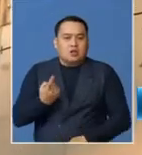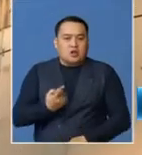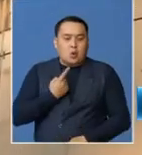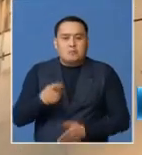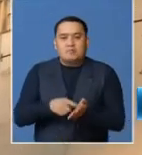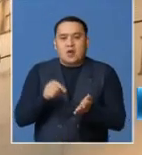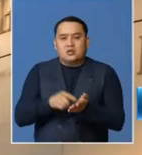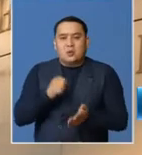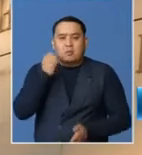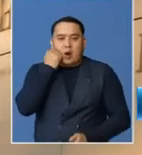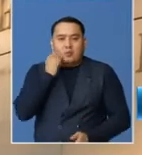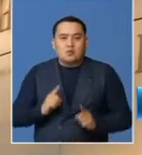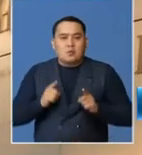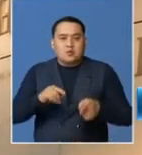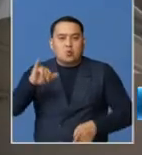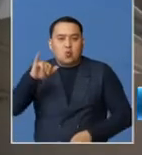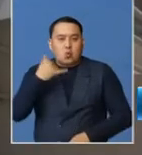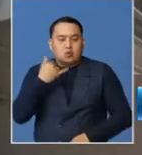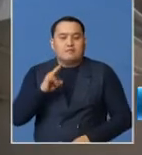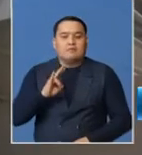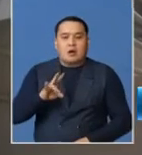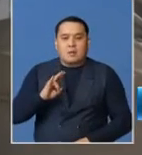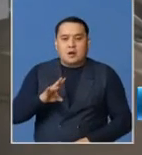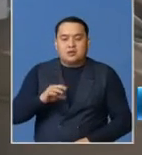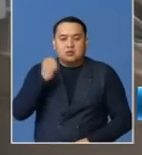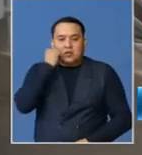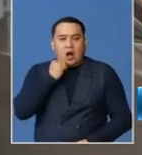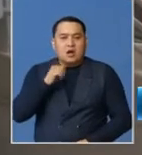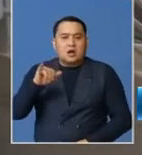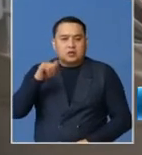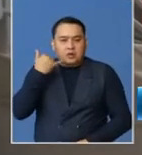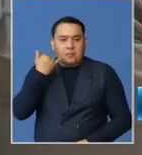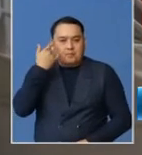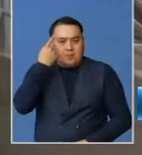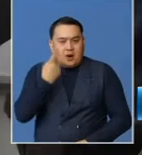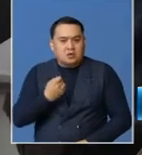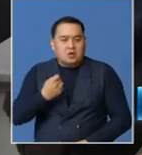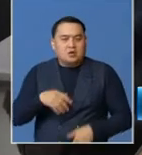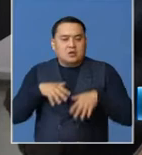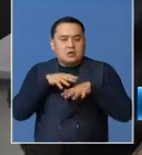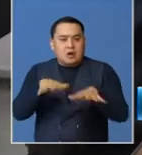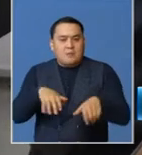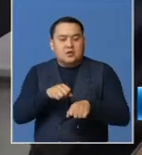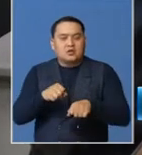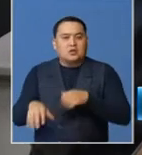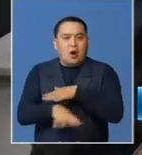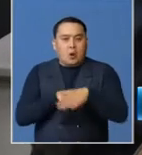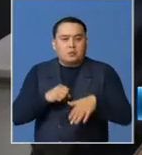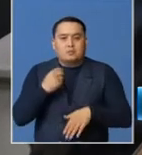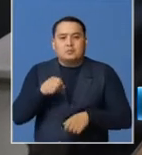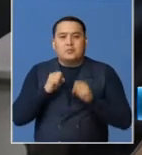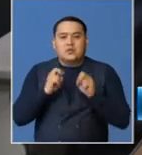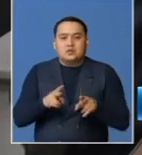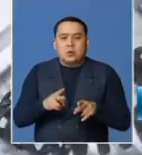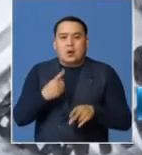полиции Каратальского района поступило под утро в конце ноября. Пожилая женщина сообщила стражам порядка, что подверглась разбойному нападению. Добычей преступников